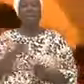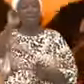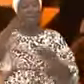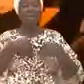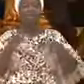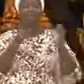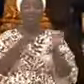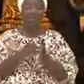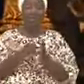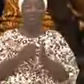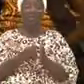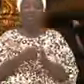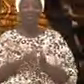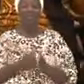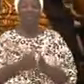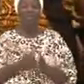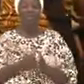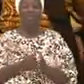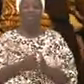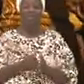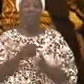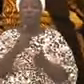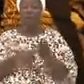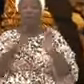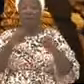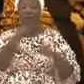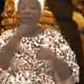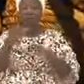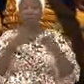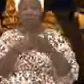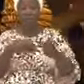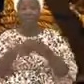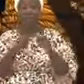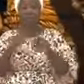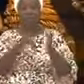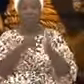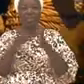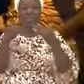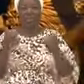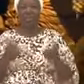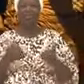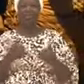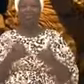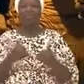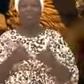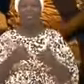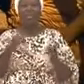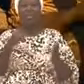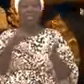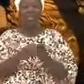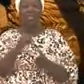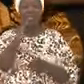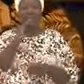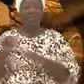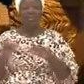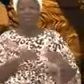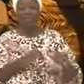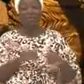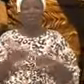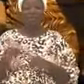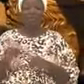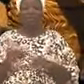ça fait ce qu'on ne l'ait pas fait avant faire maintenant c'est fait